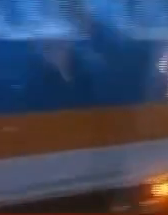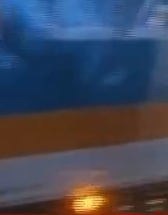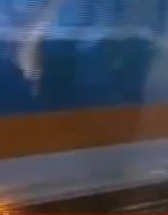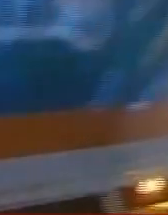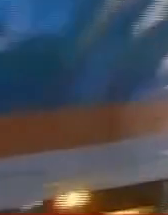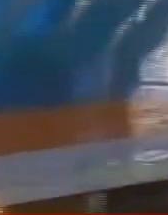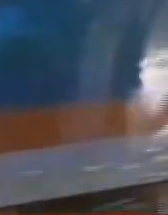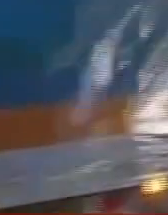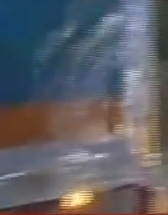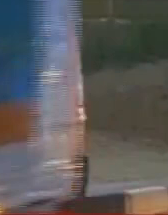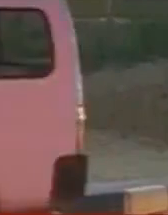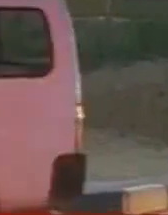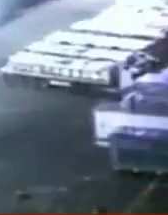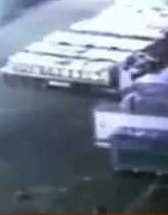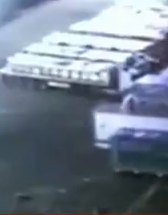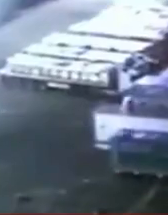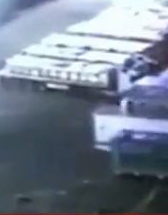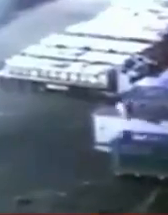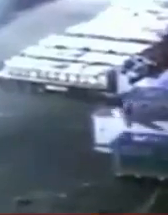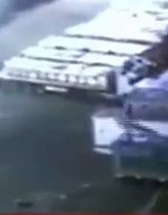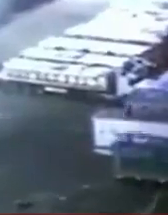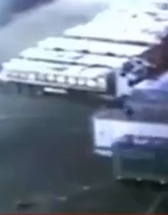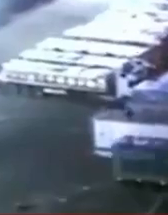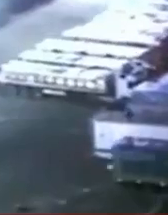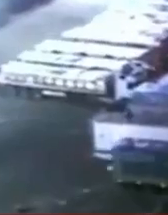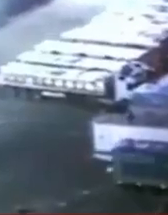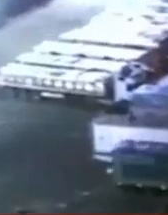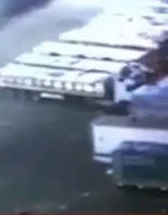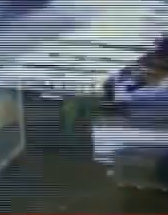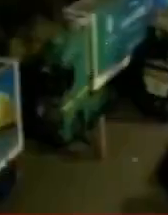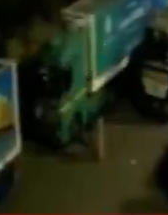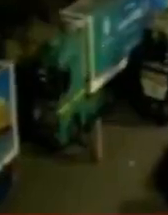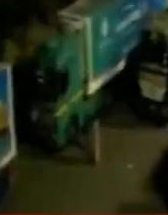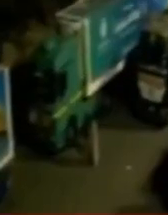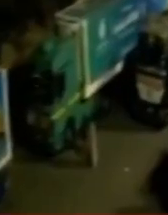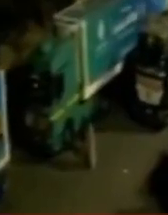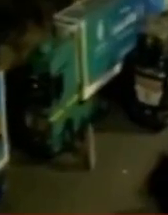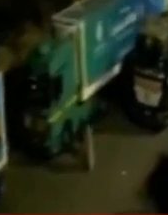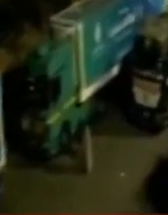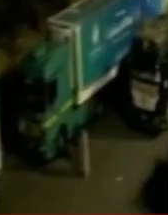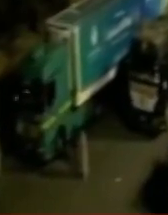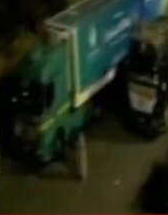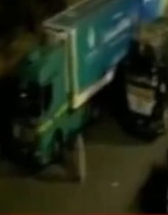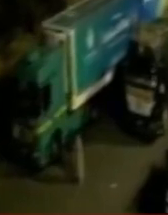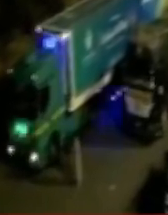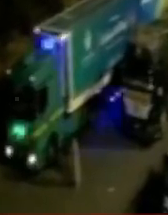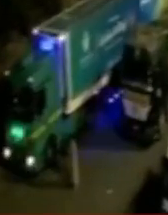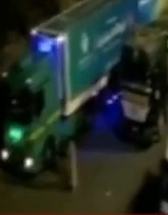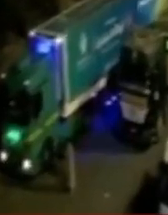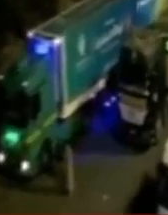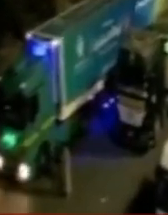على عهد قناديني على أرض تلاقيني. أنا نهلي أنا فديهم، أنا